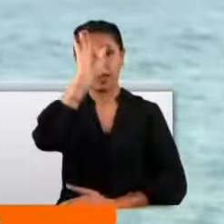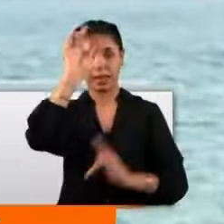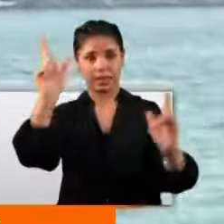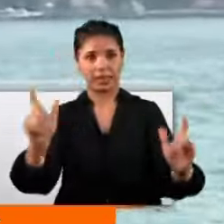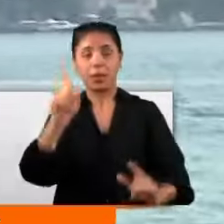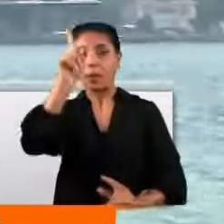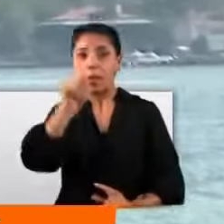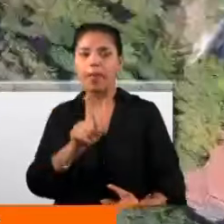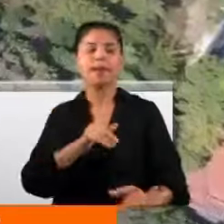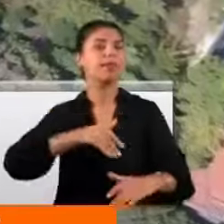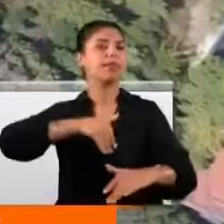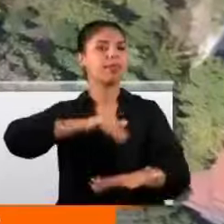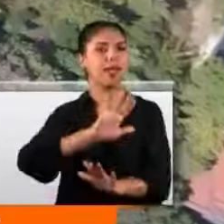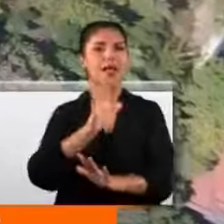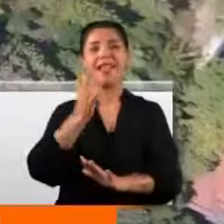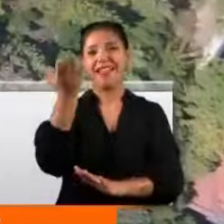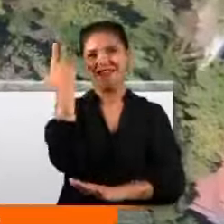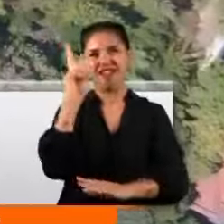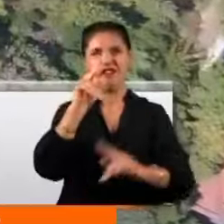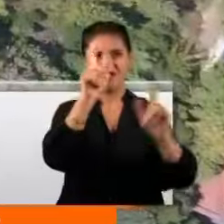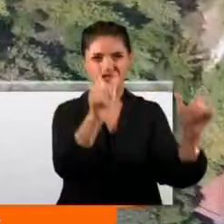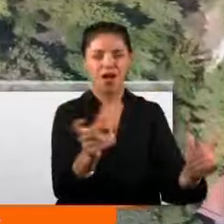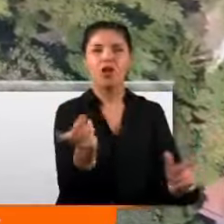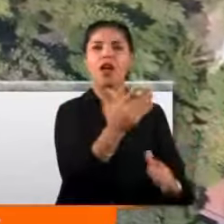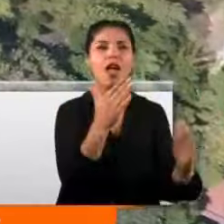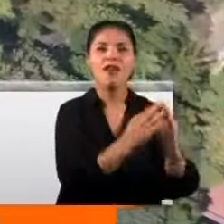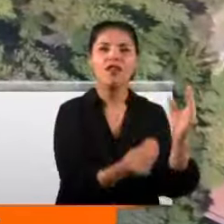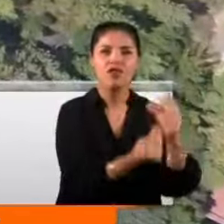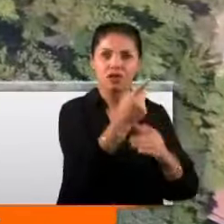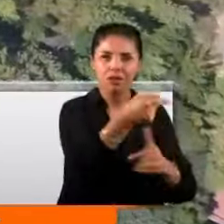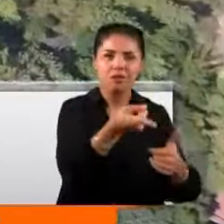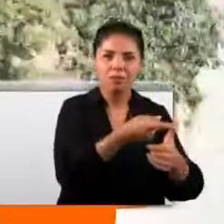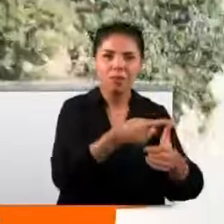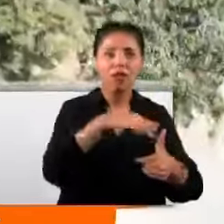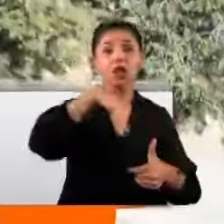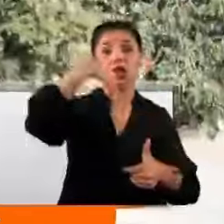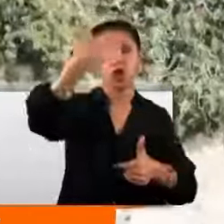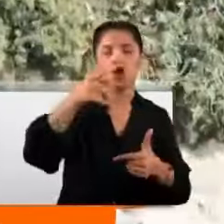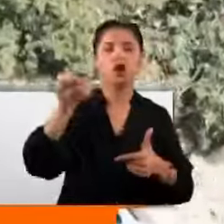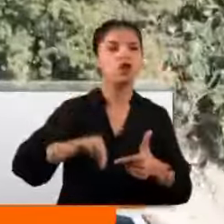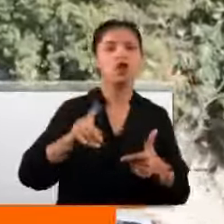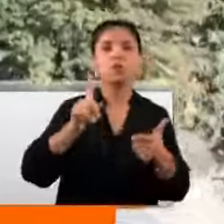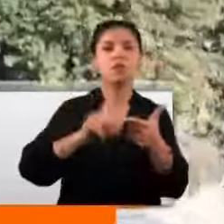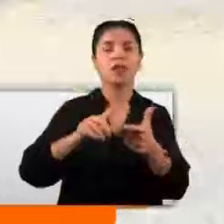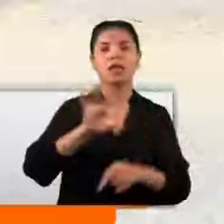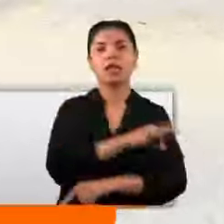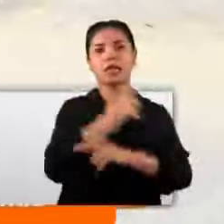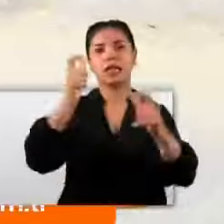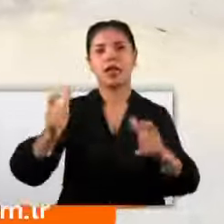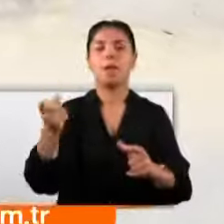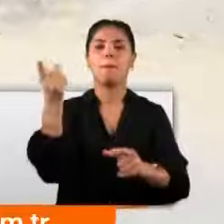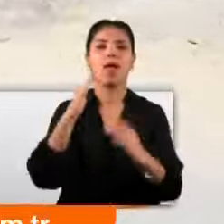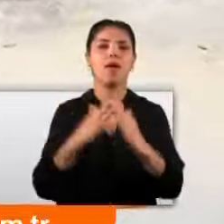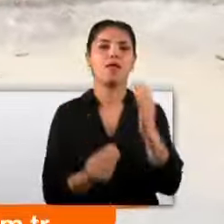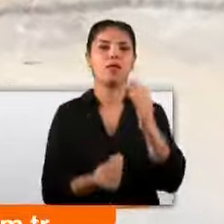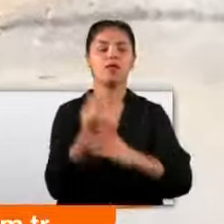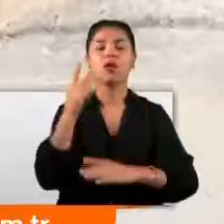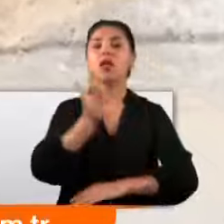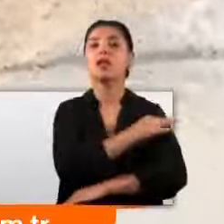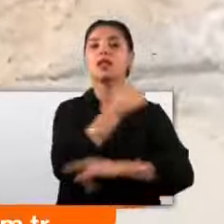İstanbul'daki ilk skandal değil. Vaniköy'deki kaçak villanın ortaya çıkmasının ardından bu kez yer Sarıyer. Sarıyer'de